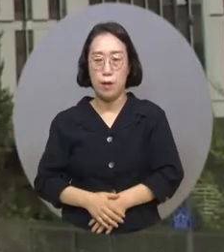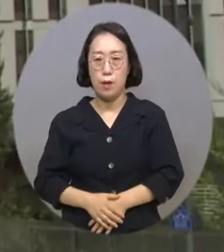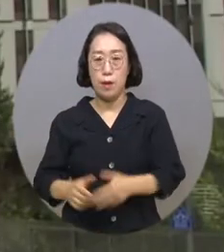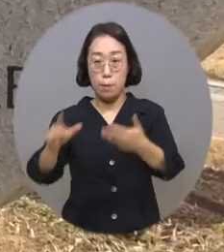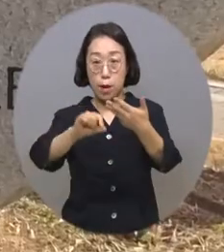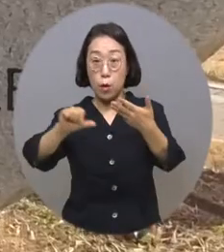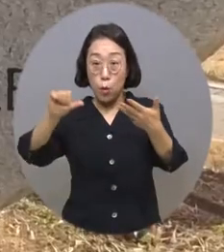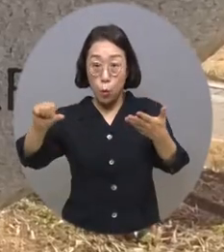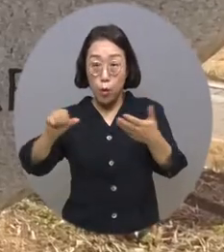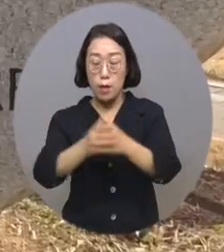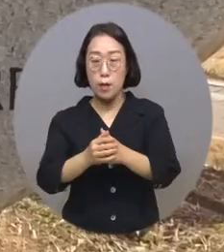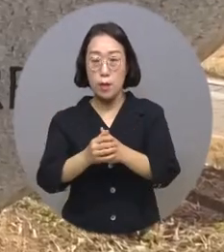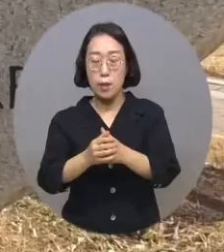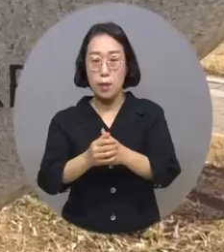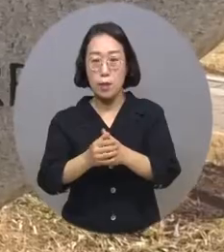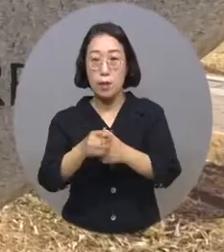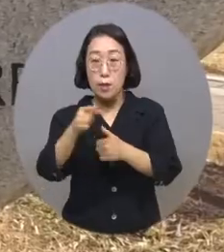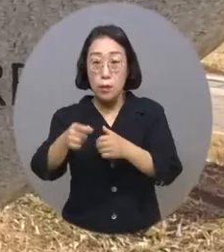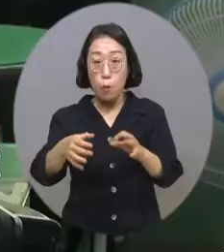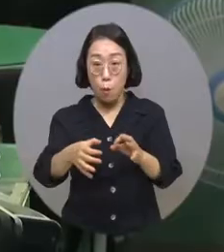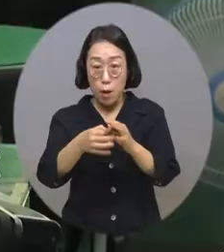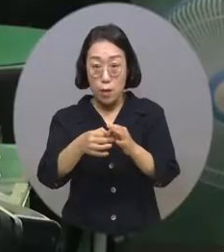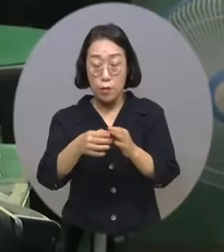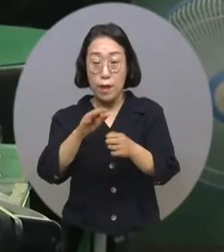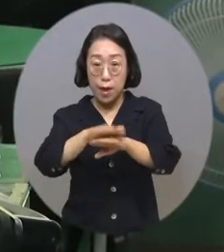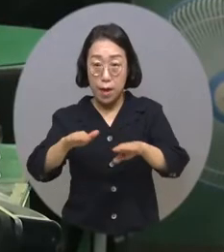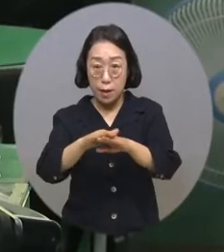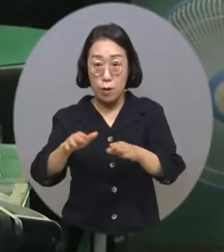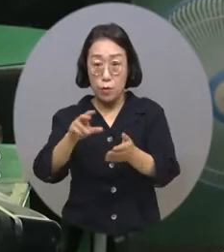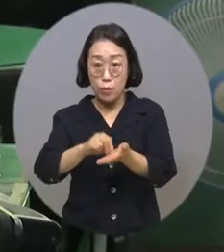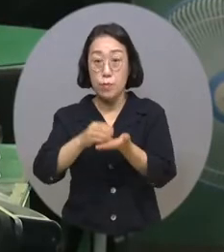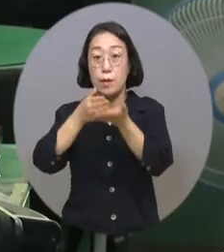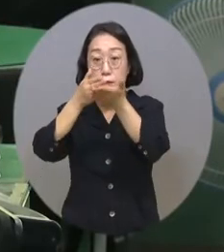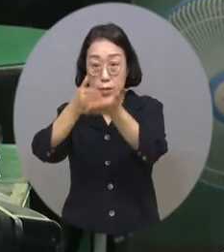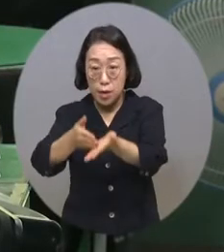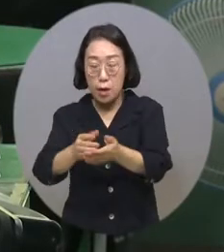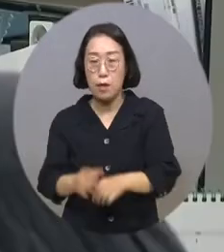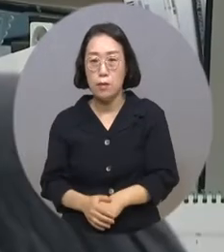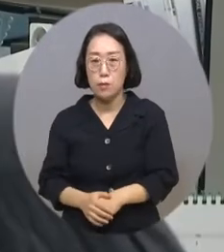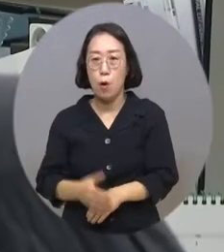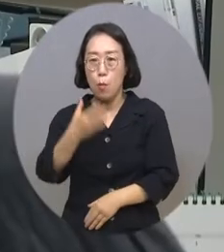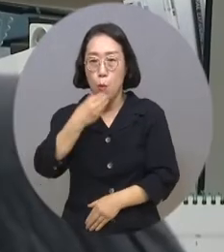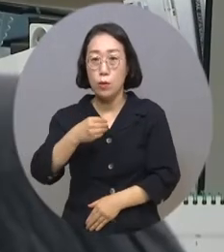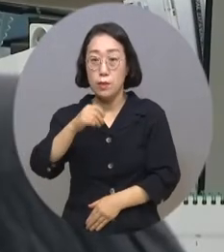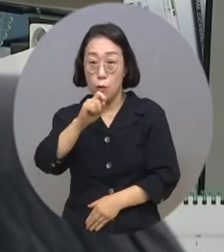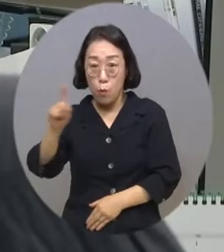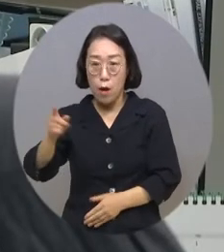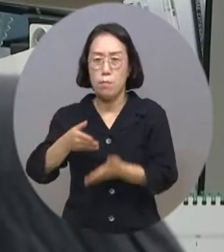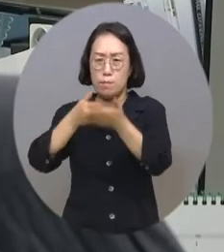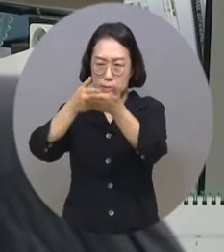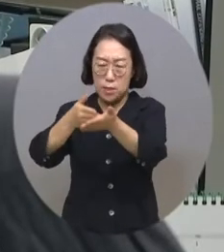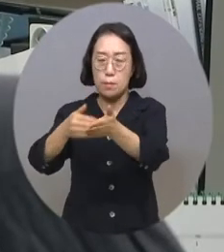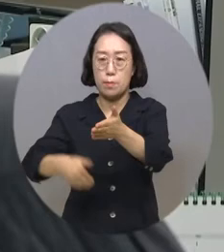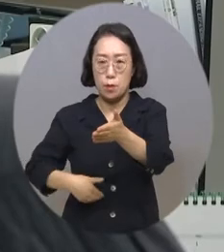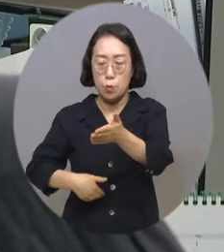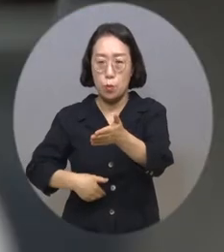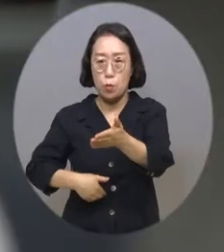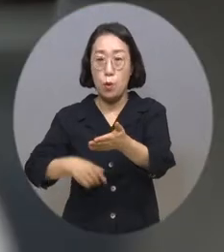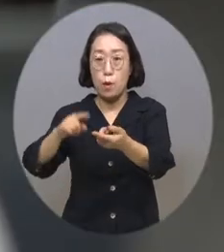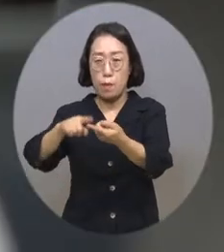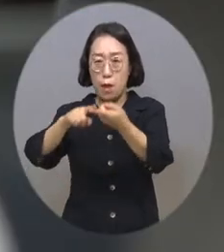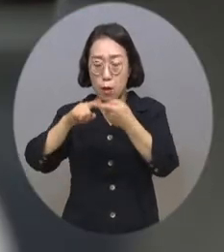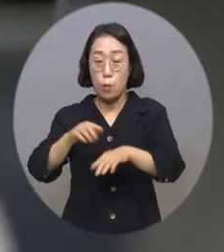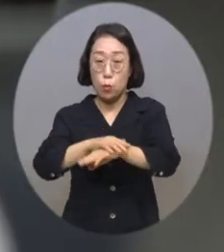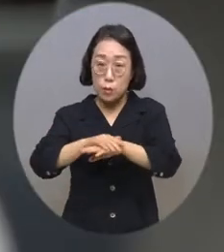창 애인 제도개선 솔루션을 보건복지부 장애인 써비스 과의 개선을 요청했습니다 취지대로 제도가 운영되기